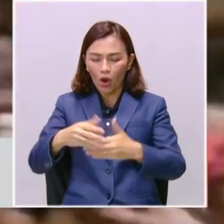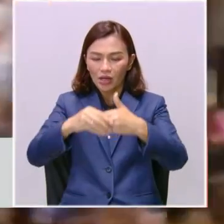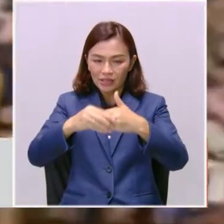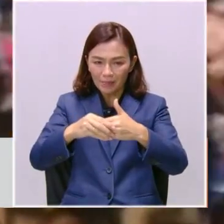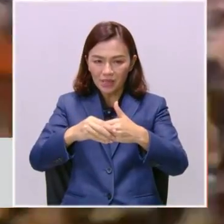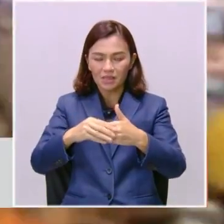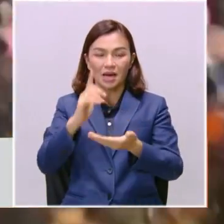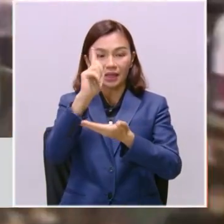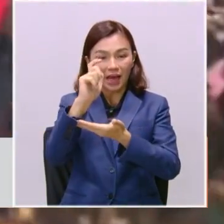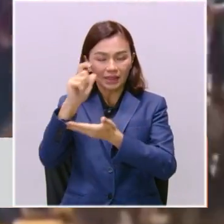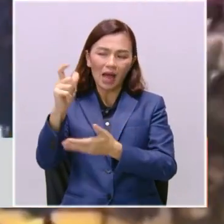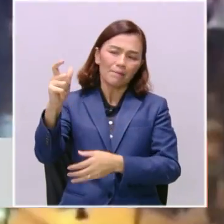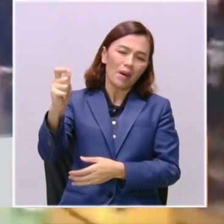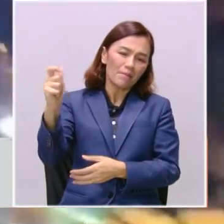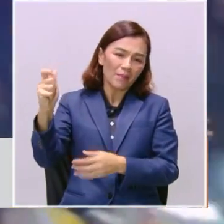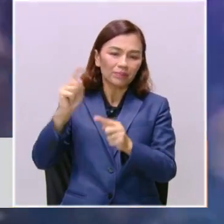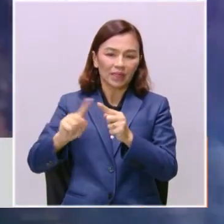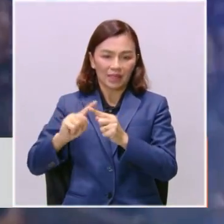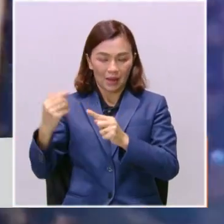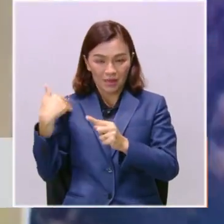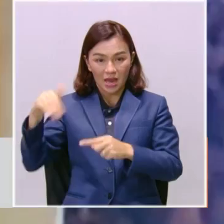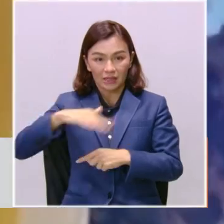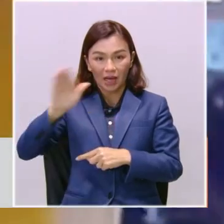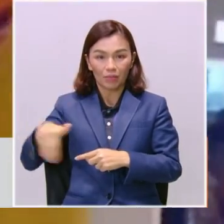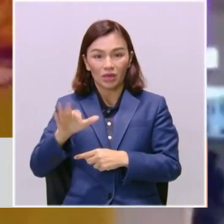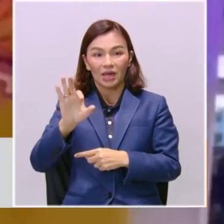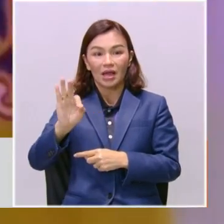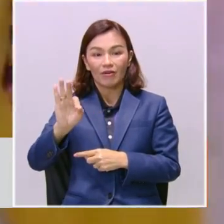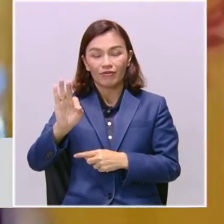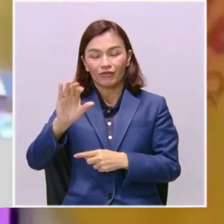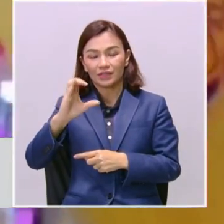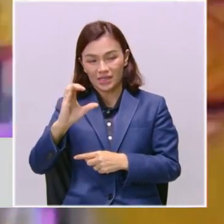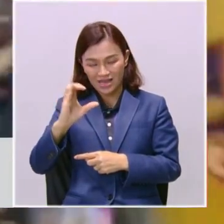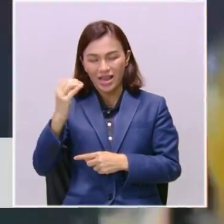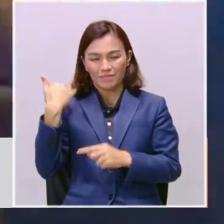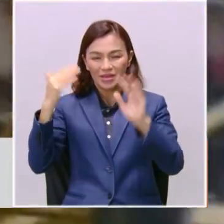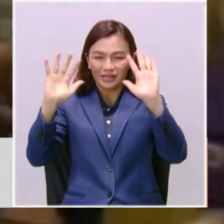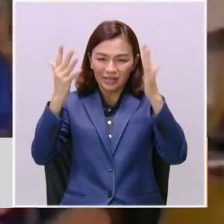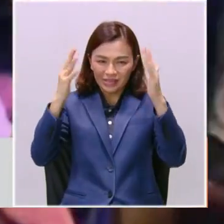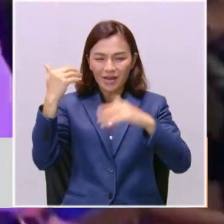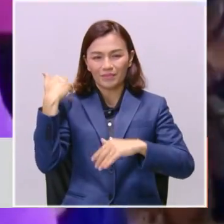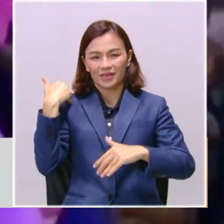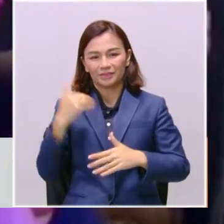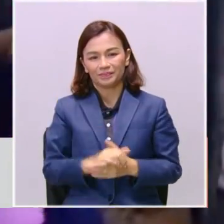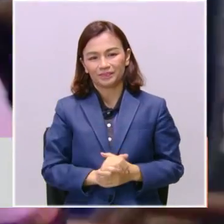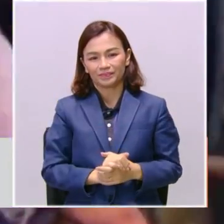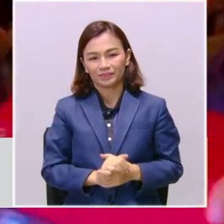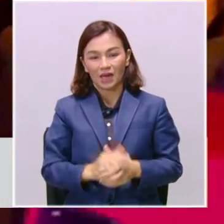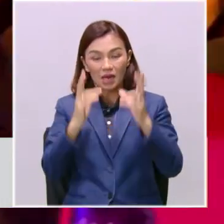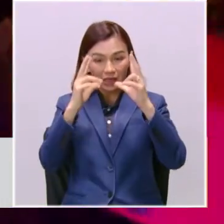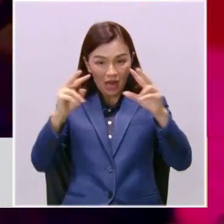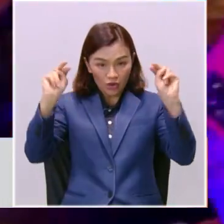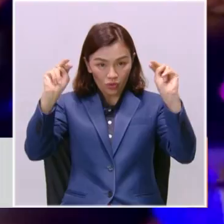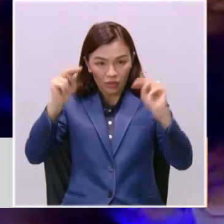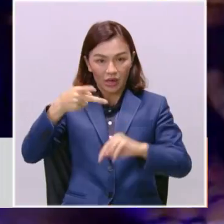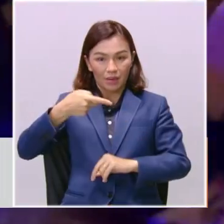พลเอกประยุทธ์ตลอดทางรวมถึงแฟนคลับค่ะที่โบกไม้โบกมือคอยให้กำลังใจอยู่ด้วยโดยพลเอกประยุทธ์เปิดเผ